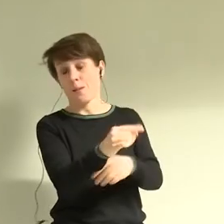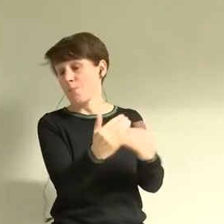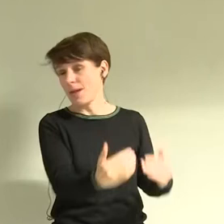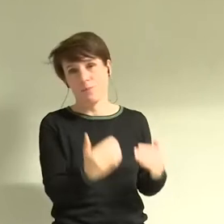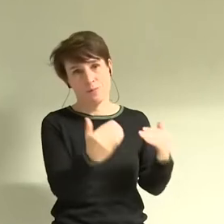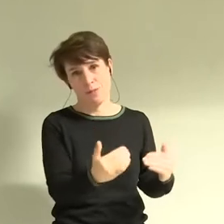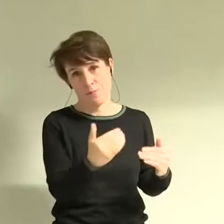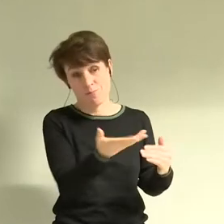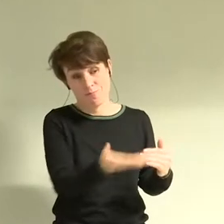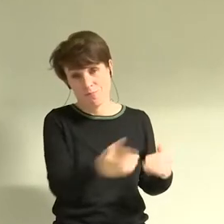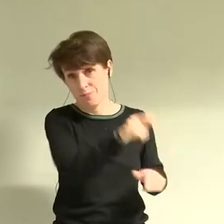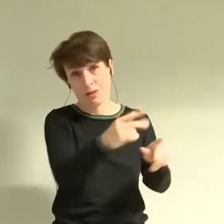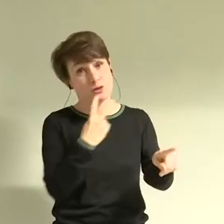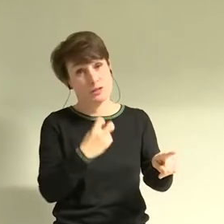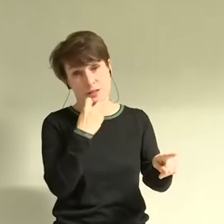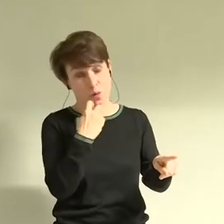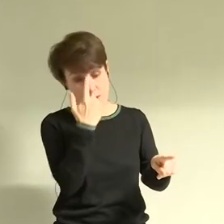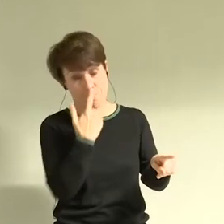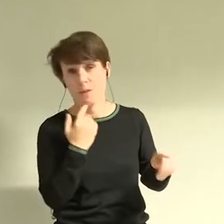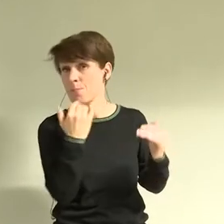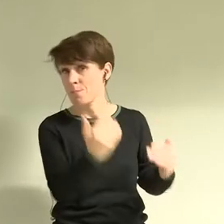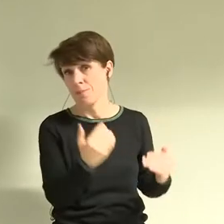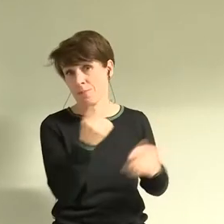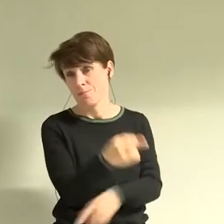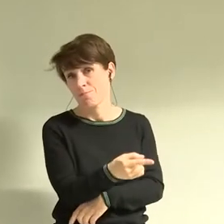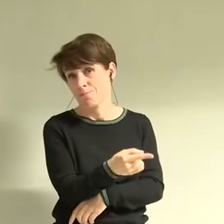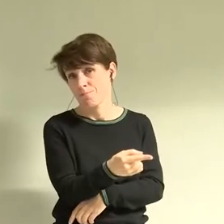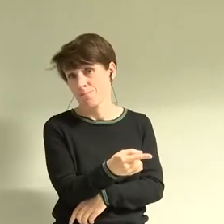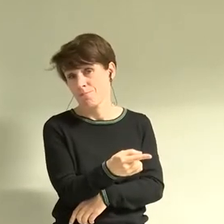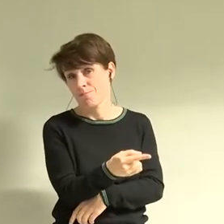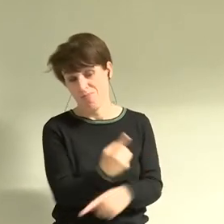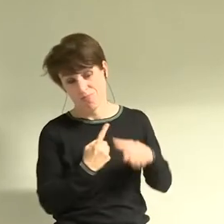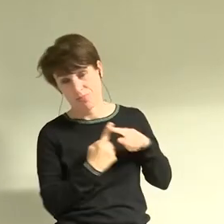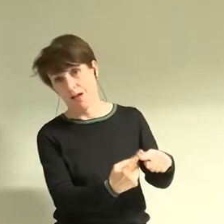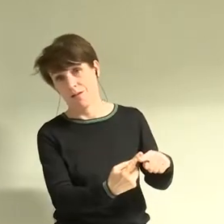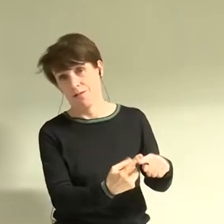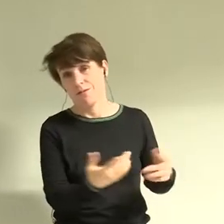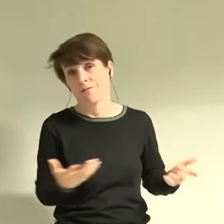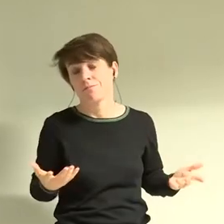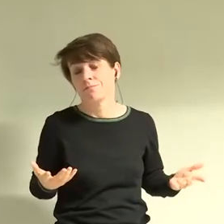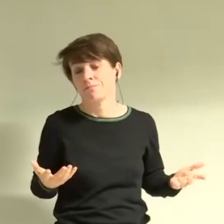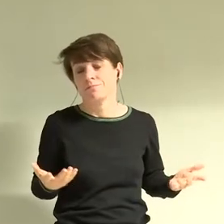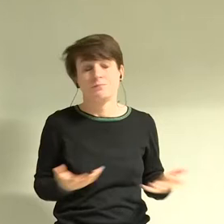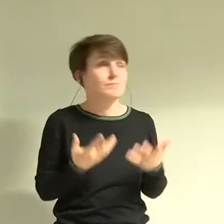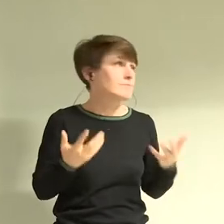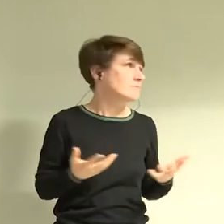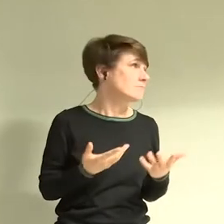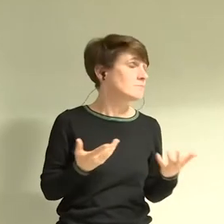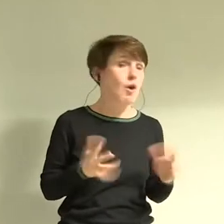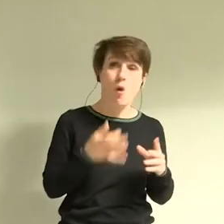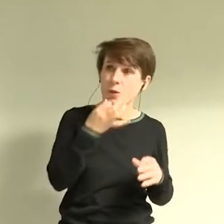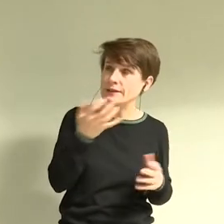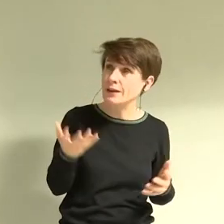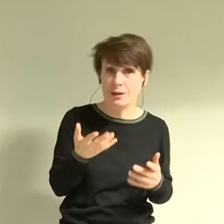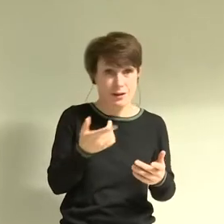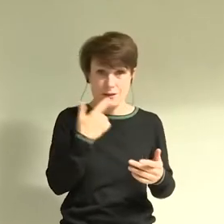de même concitoyens et tout cela est tellement je n'ai pas les mots mais c'est voilà c'est assez